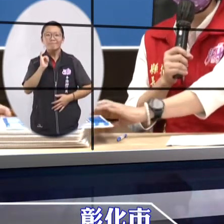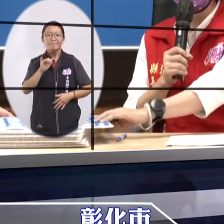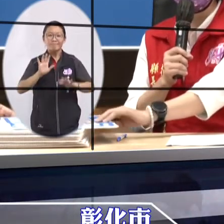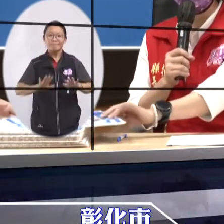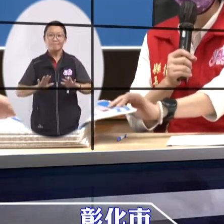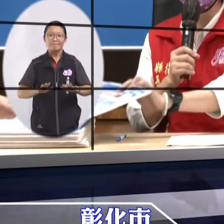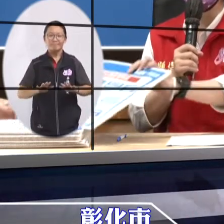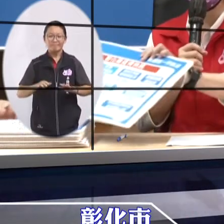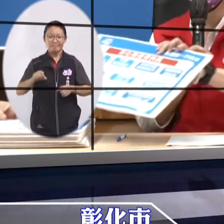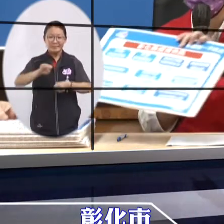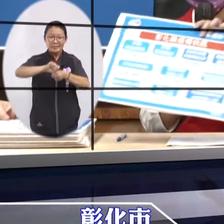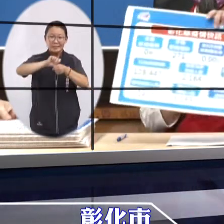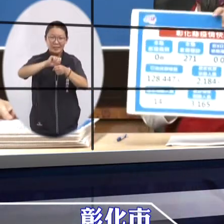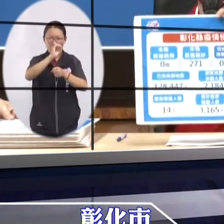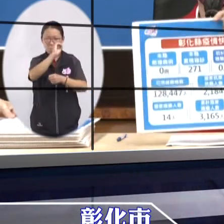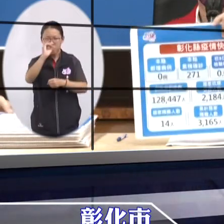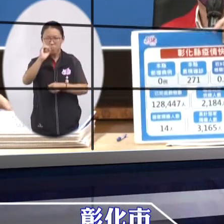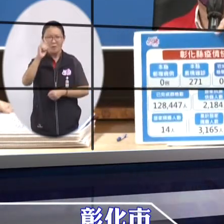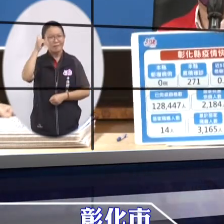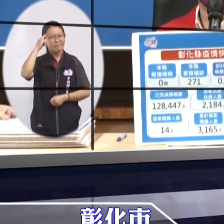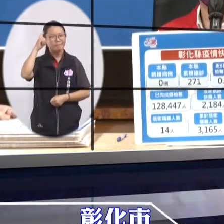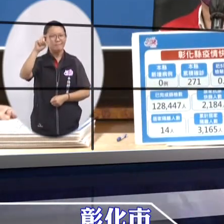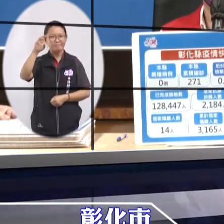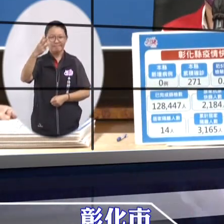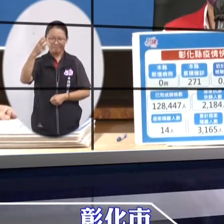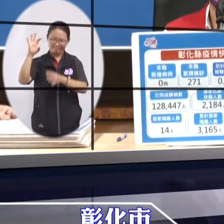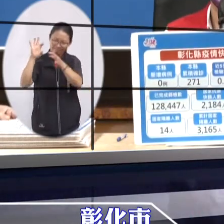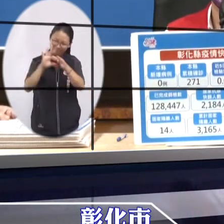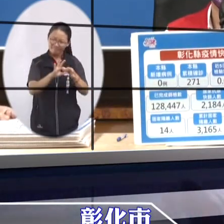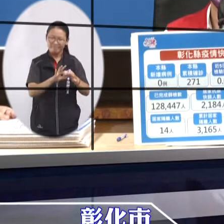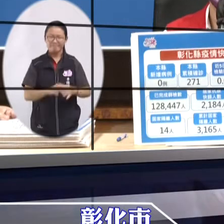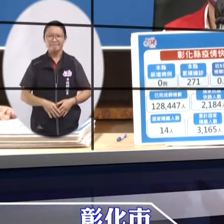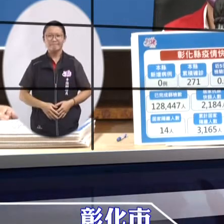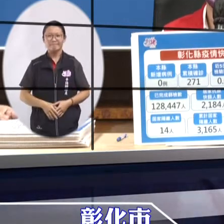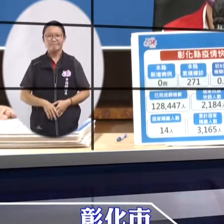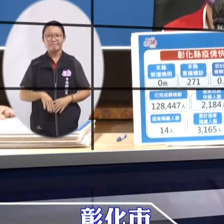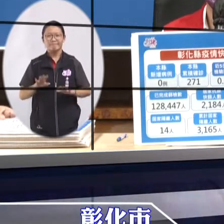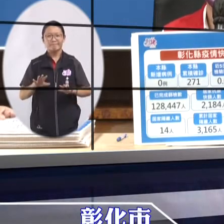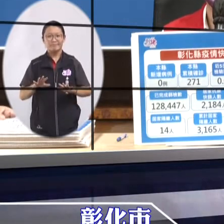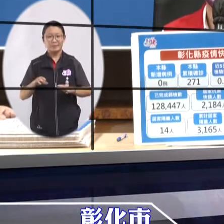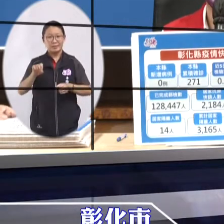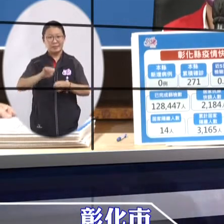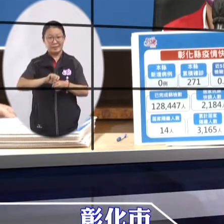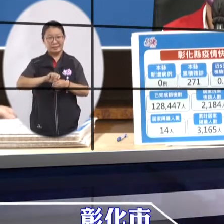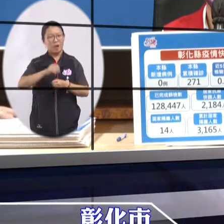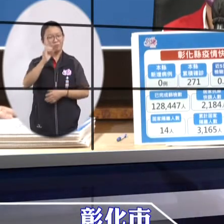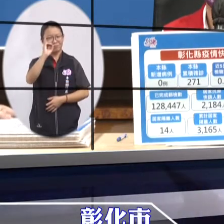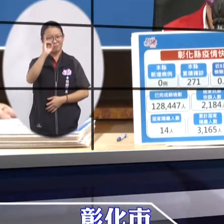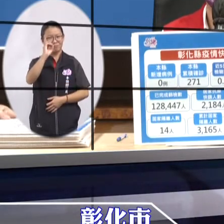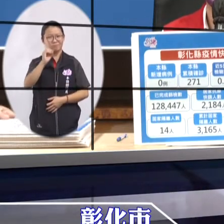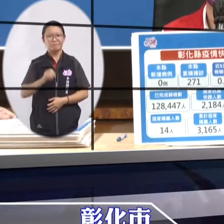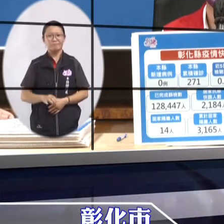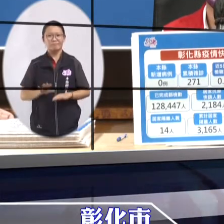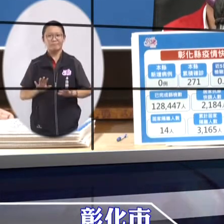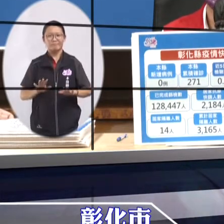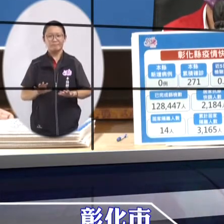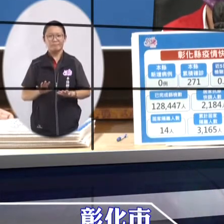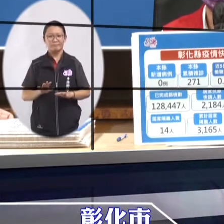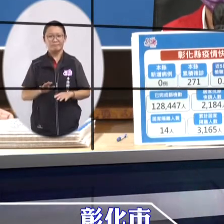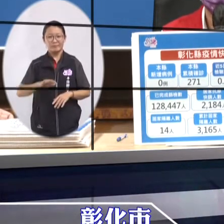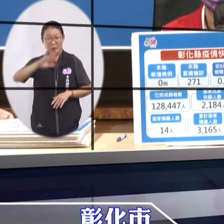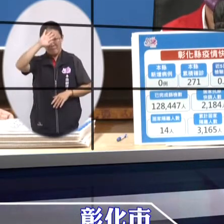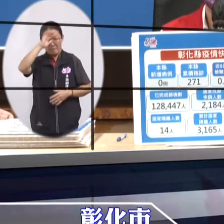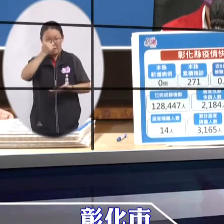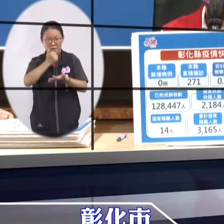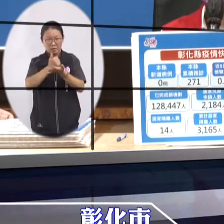今天台湾新冠肺炎本土病例新增加一例，其中彰化县游园是无人确诊。今天早起头一